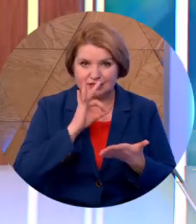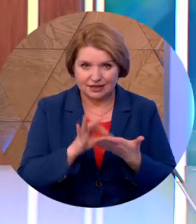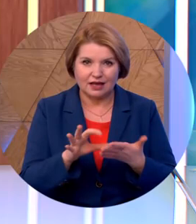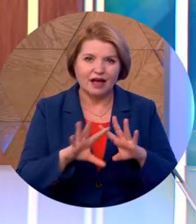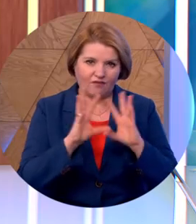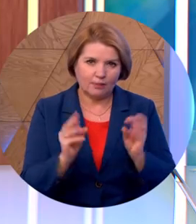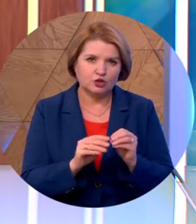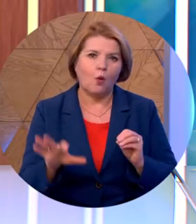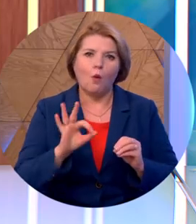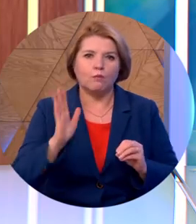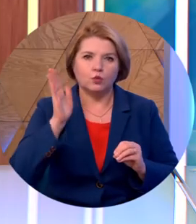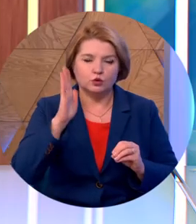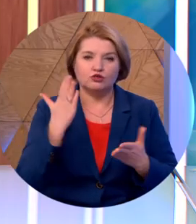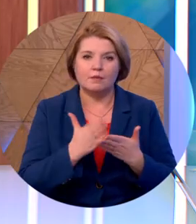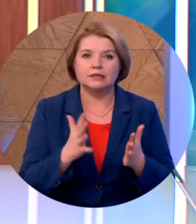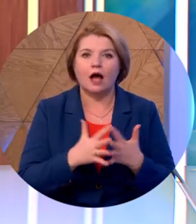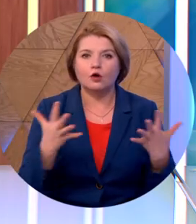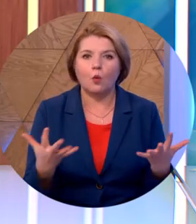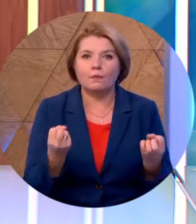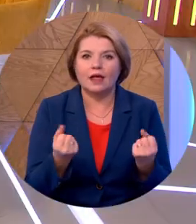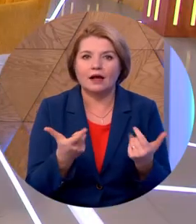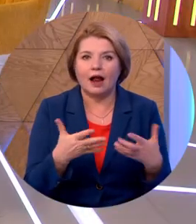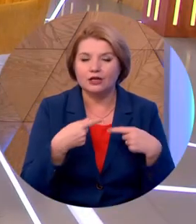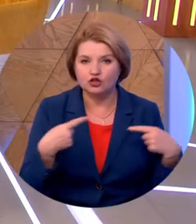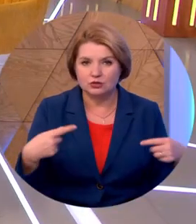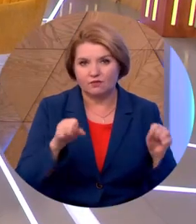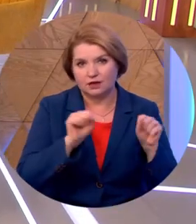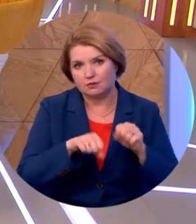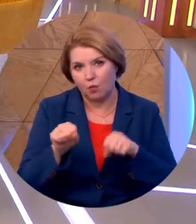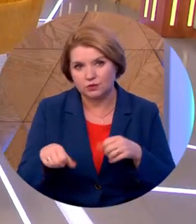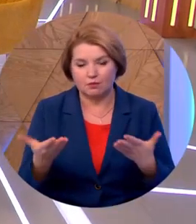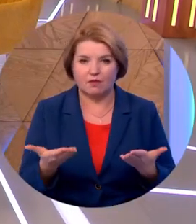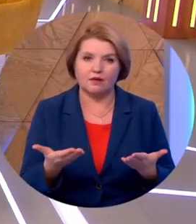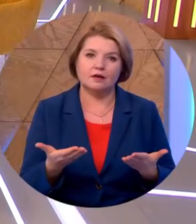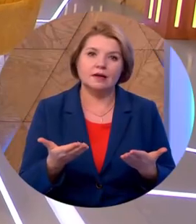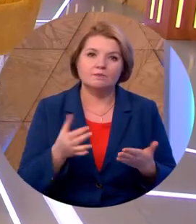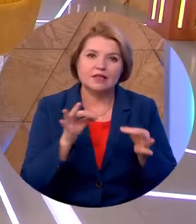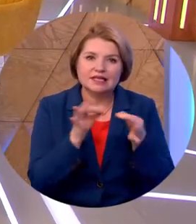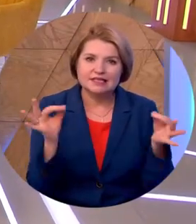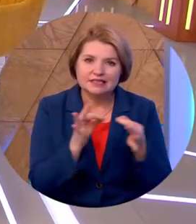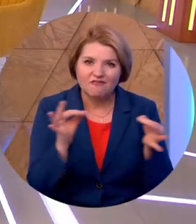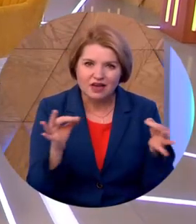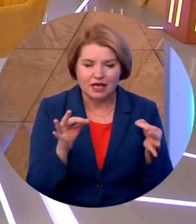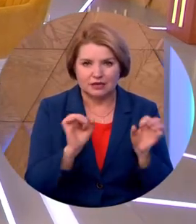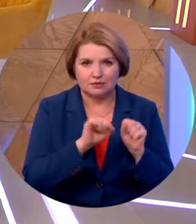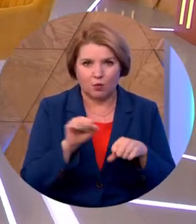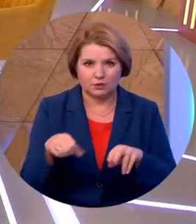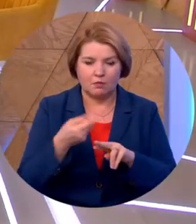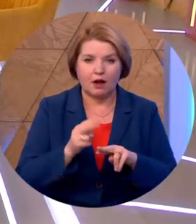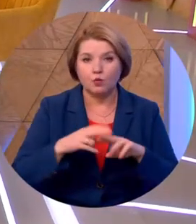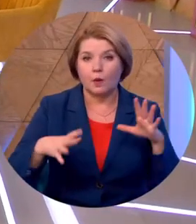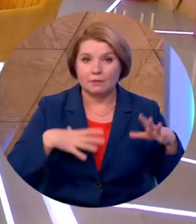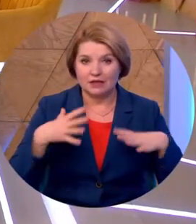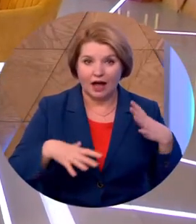будущее Есть огромное количество различных методик в том числе и мной любимые нитевые методы которые позволяют подготовить